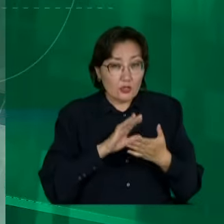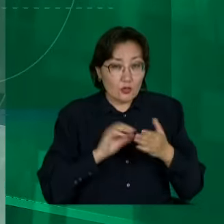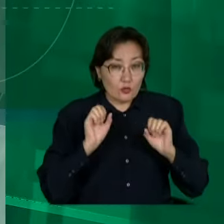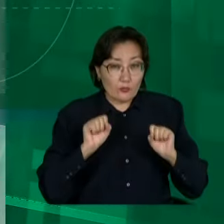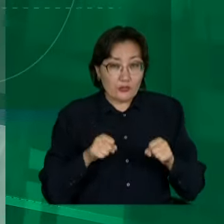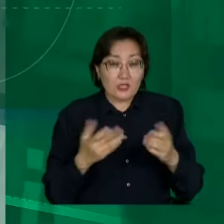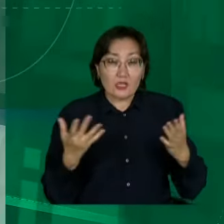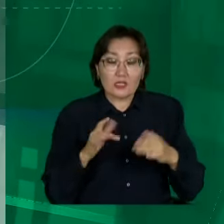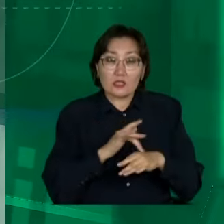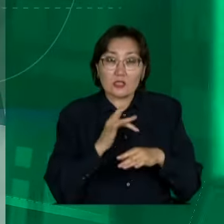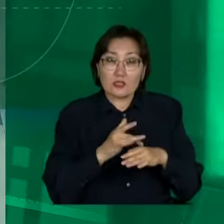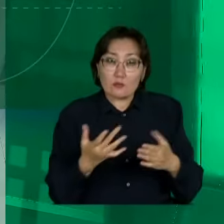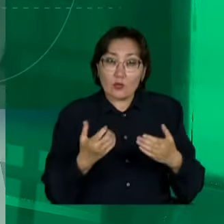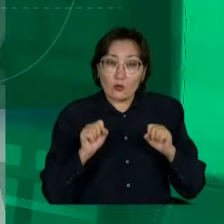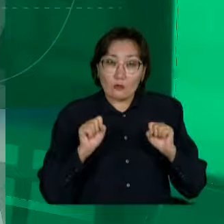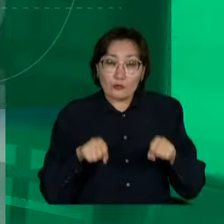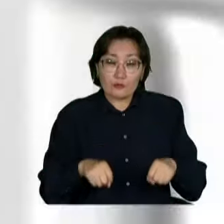болады? Қандай қызмет түрлері бар?